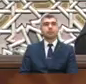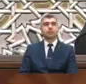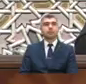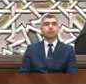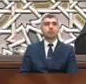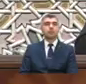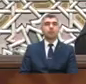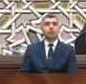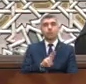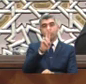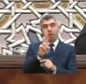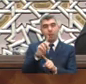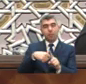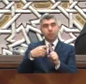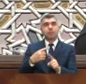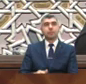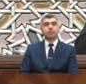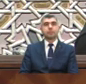تعقيب السيد النائب.